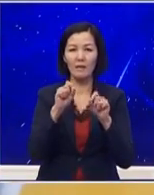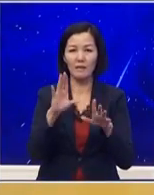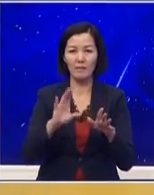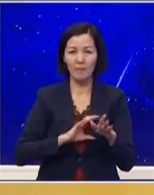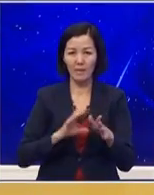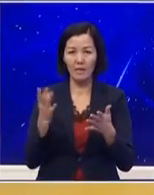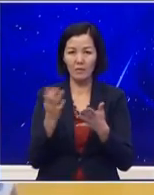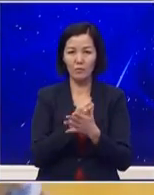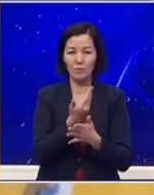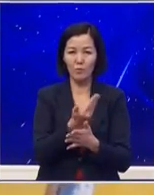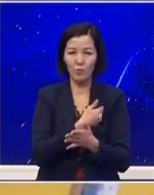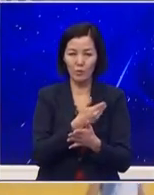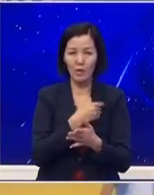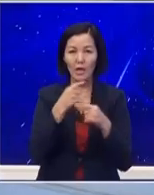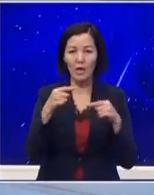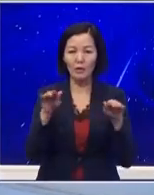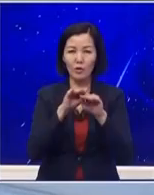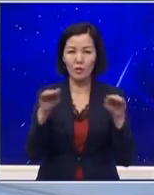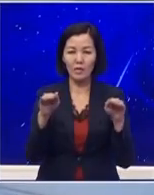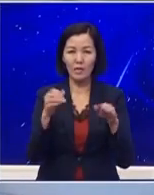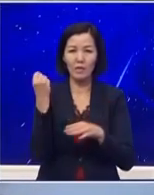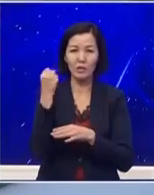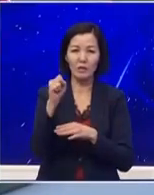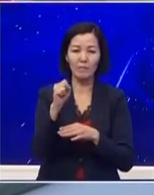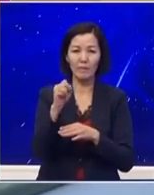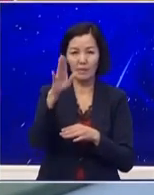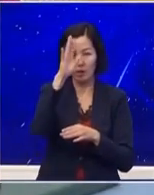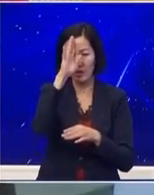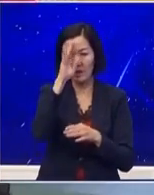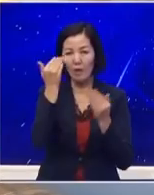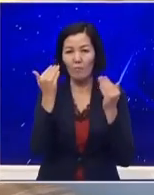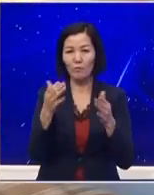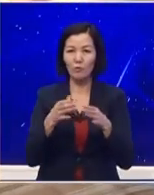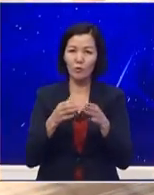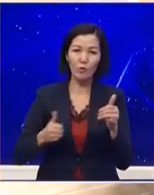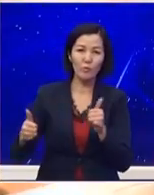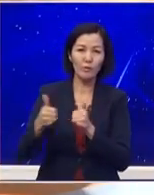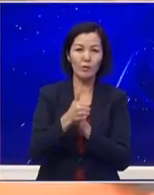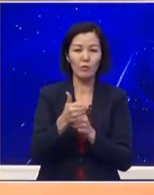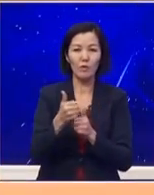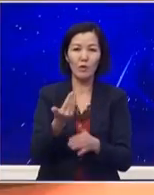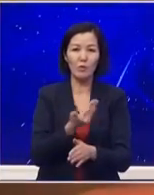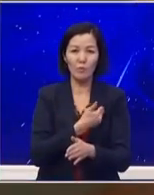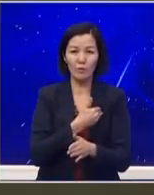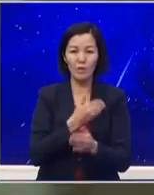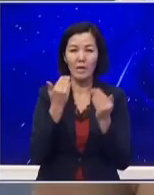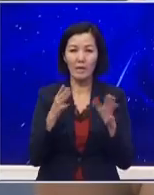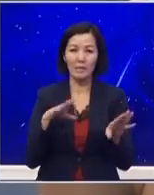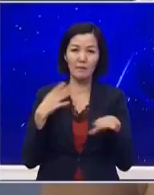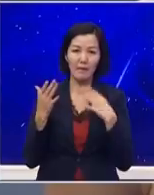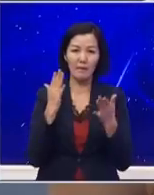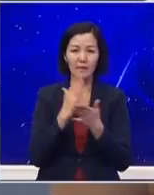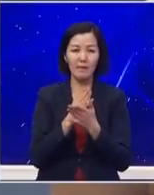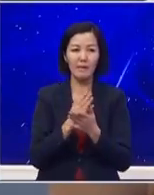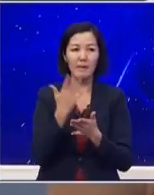басты үміткер. Түрлі деңгейде ұйымдастырылған жарыстарда жүлдегер атанған өрен бұл жолда топ жаруды көздеп отыр. Қазір бабында. Мен